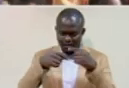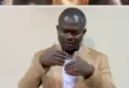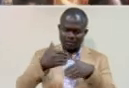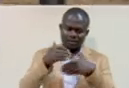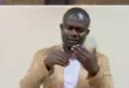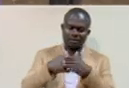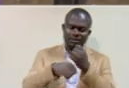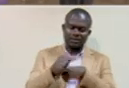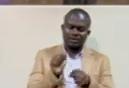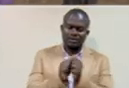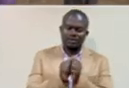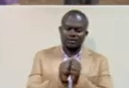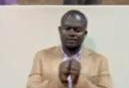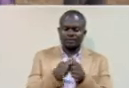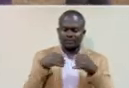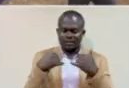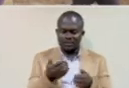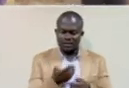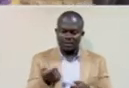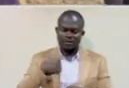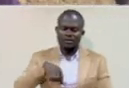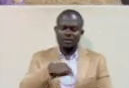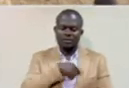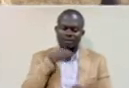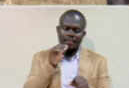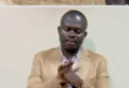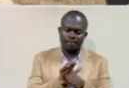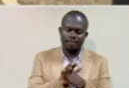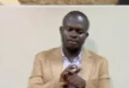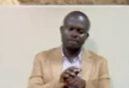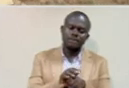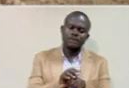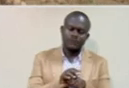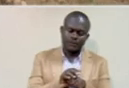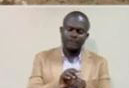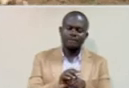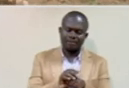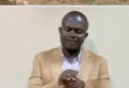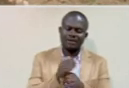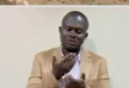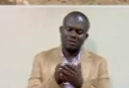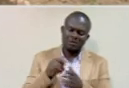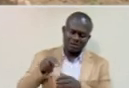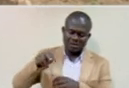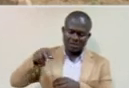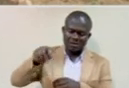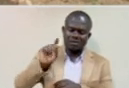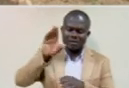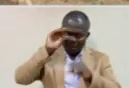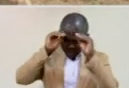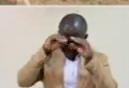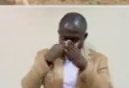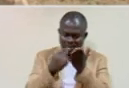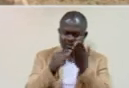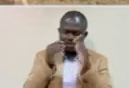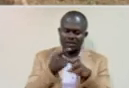kubegereza ibi bikorwa. Ubu abana bacu kenshi bajyaga bakunda gutera urugendo rurerure bajya kwiga mu Bugande, ariko